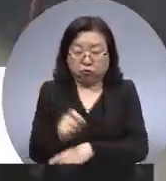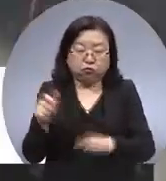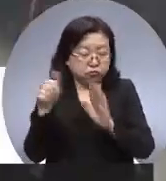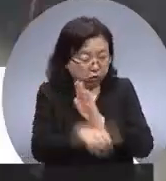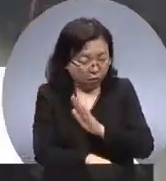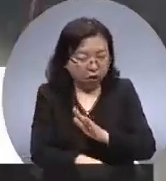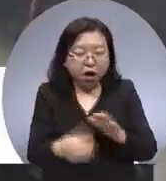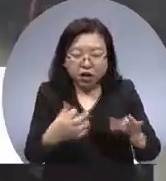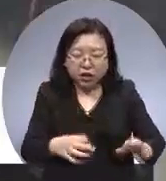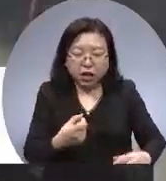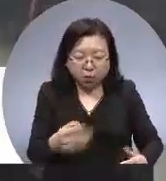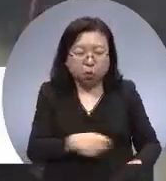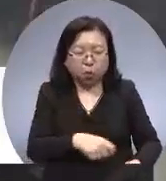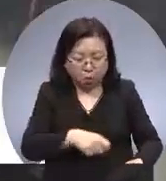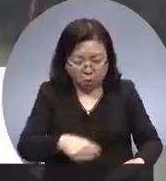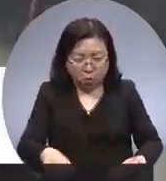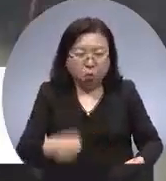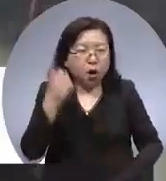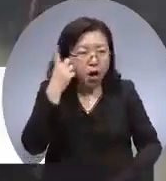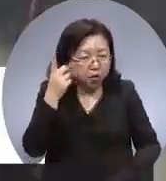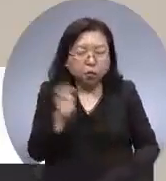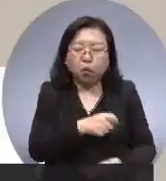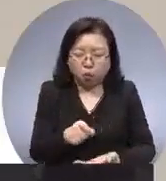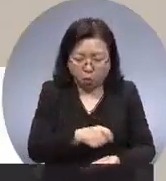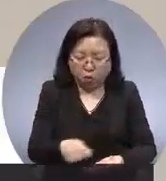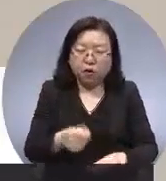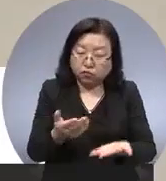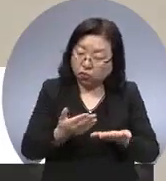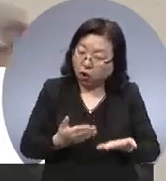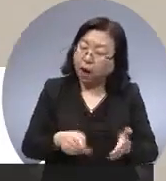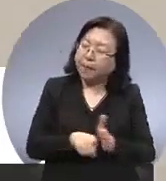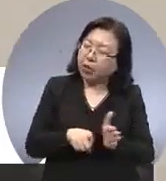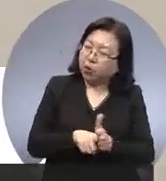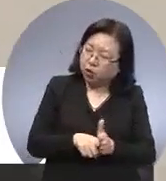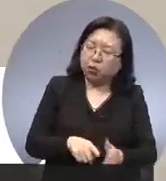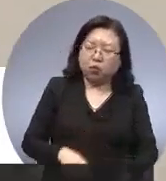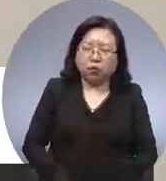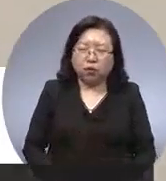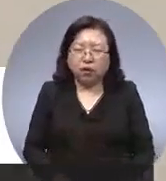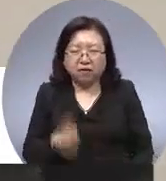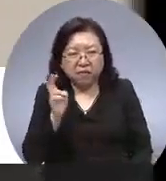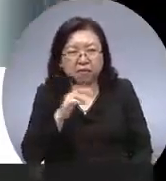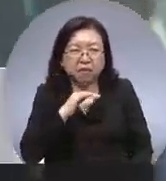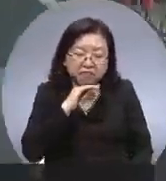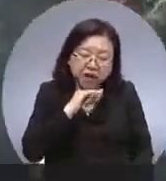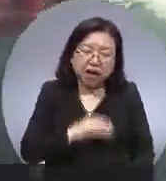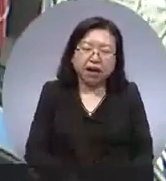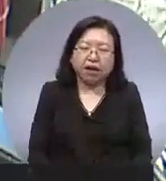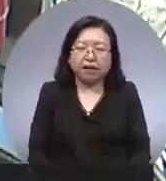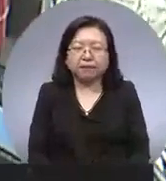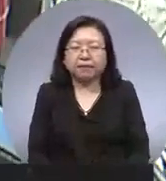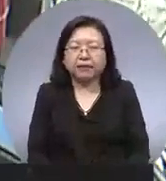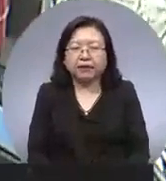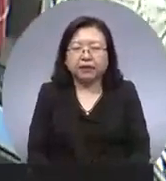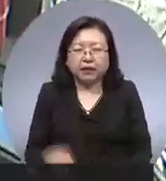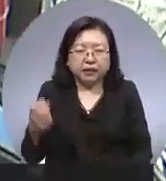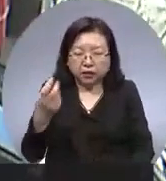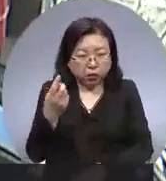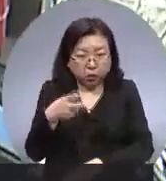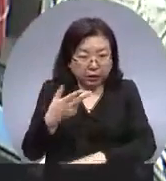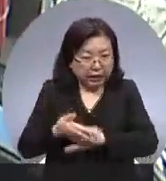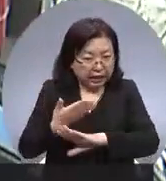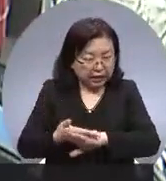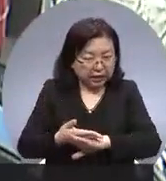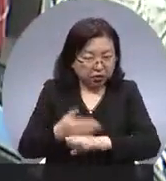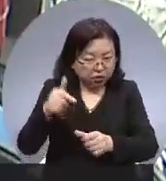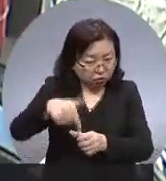연락도 까지 주고 않은 고 봐서는 당연히 정도면 의 꿈을 하겠지 하는 거죠 또 다른 주유소도 비슷한